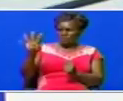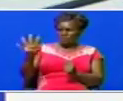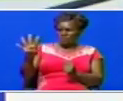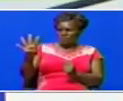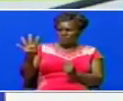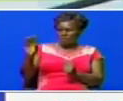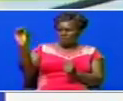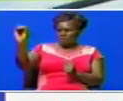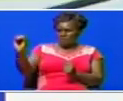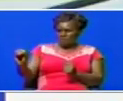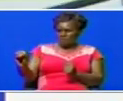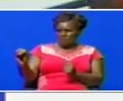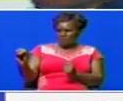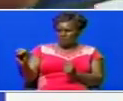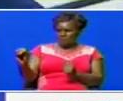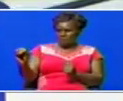0.04%.